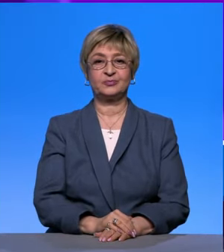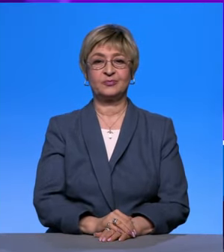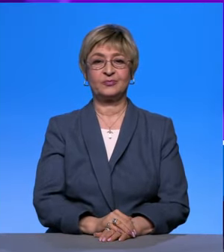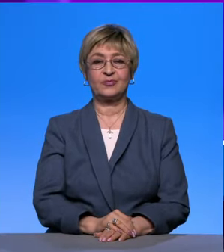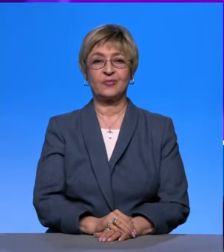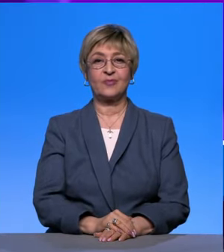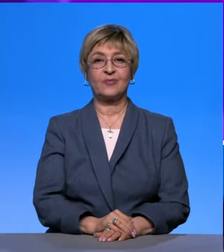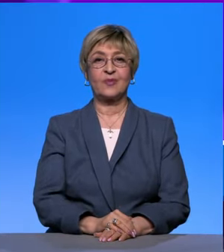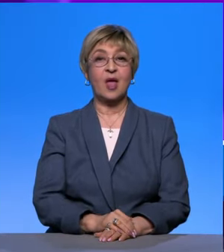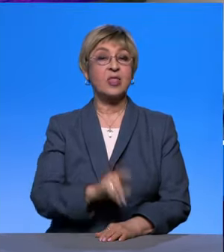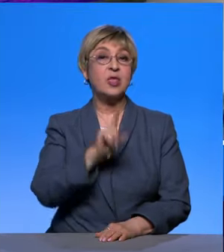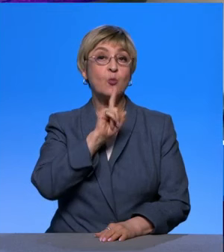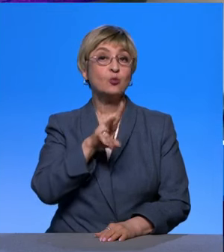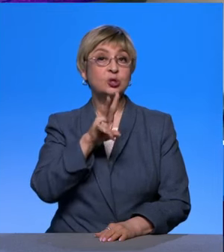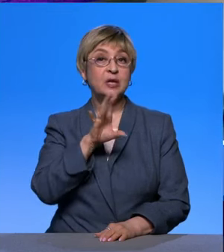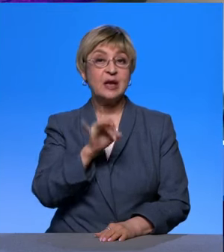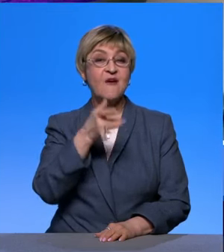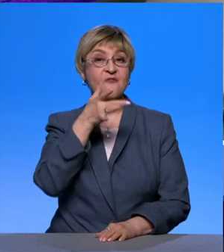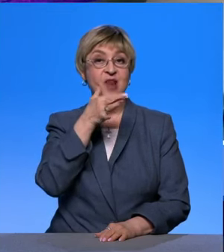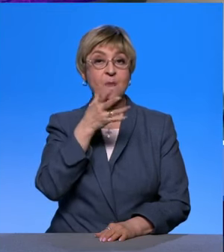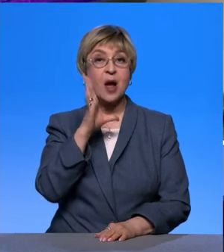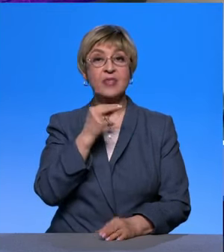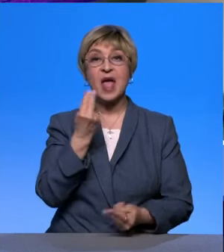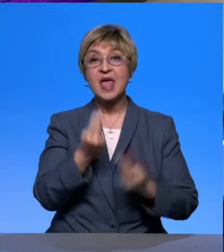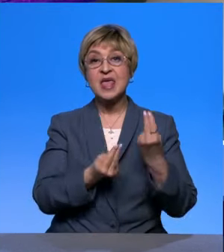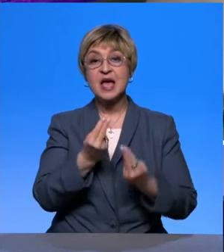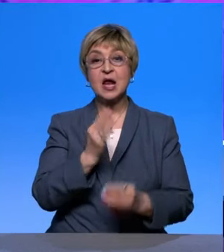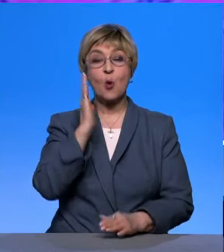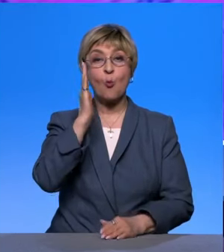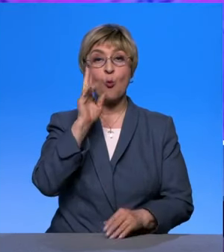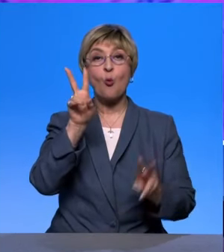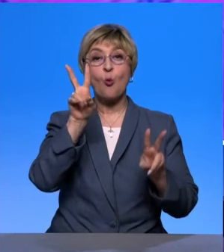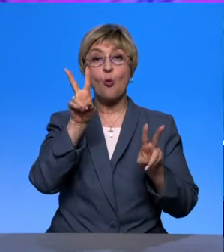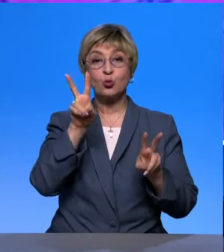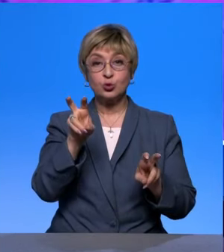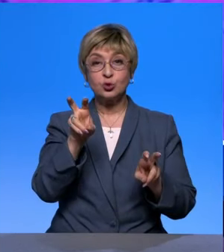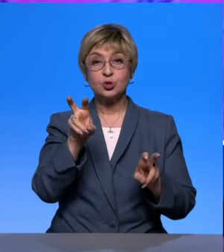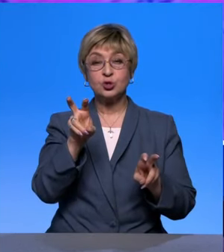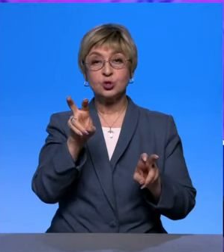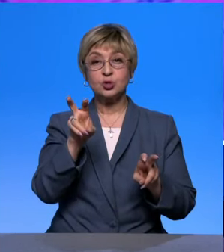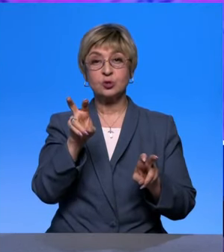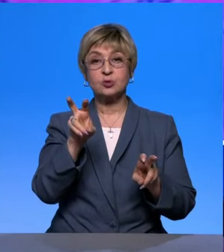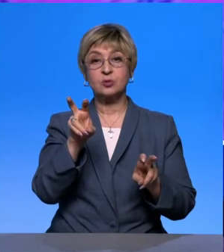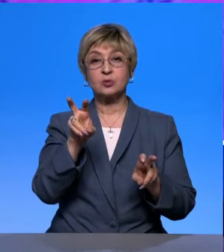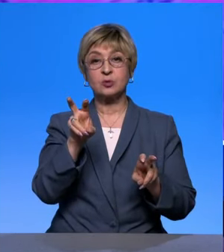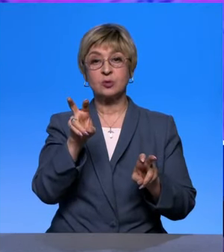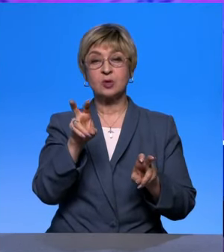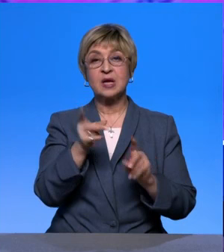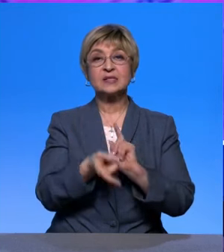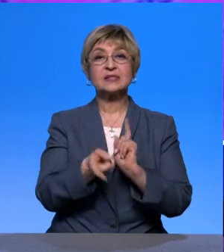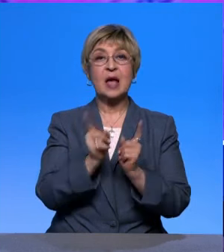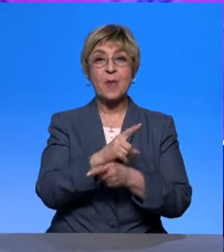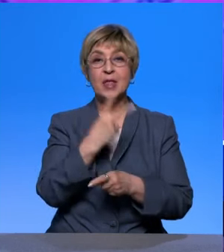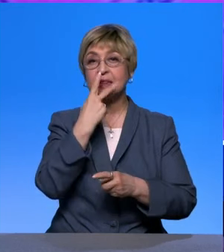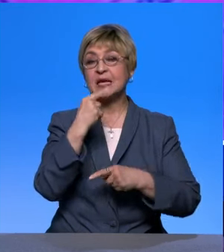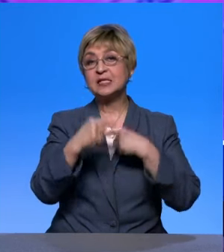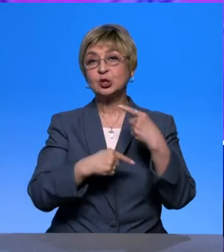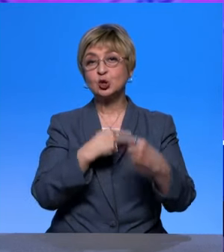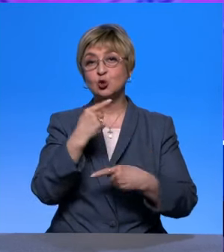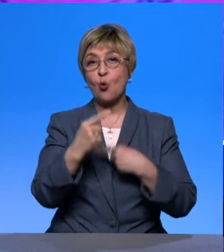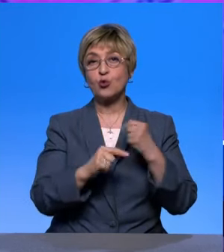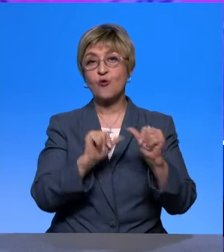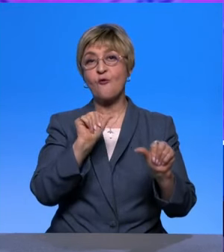наступит ли время, когда игры будущего вытеснят вообще на обочину традиционные виды спорта? Как-то